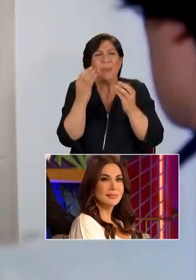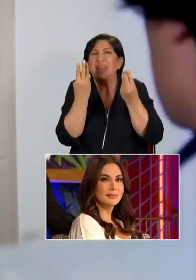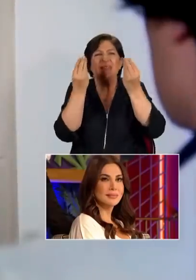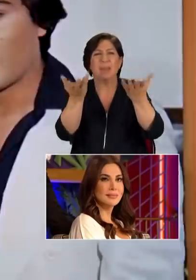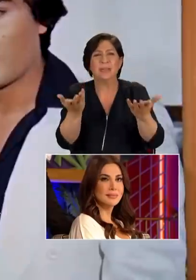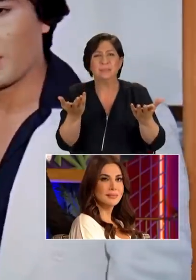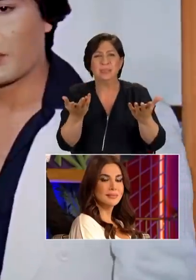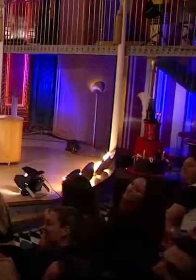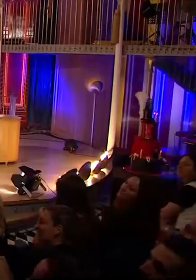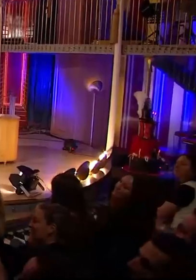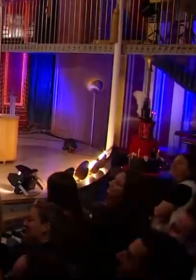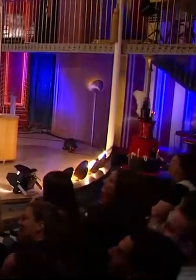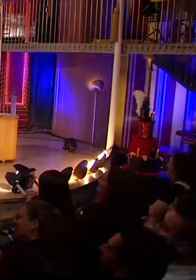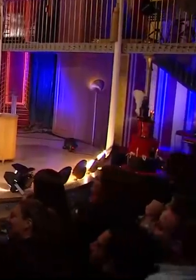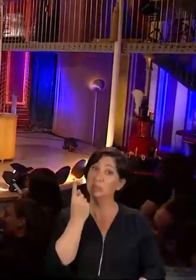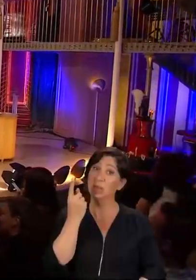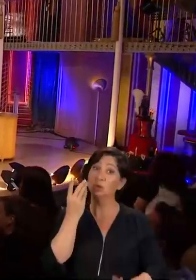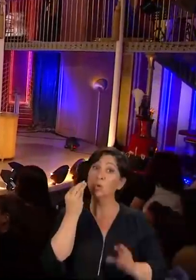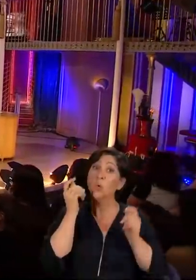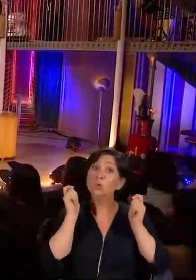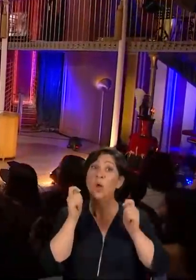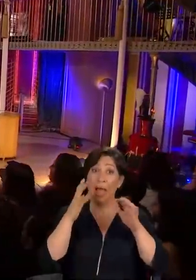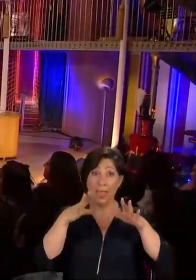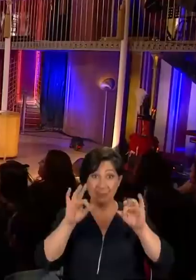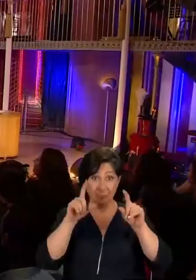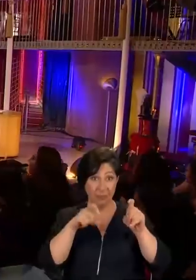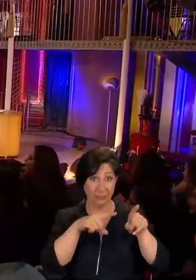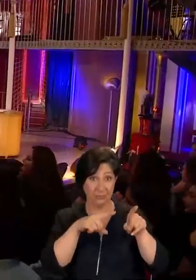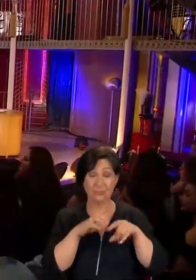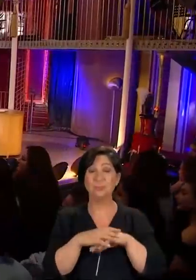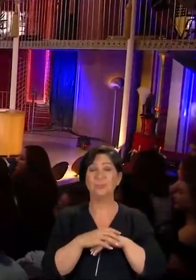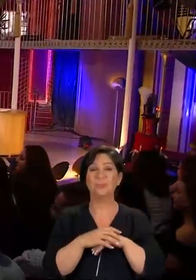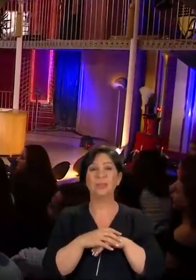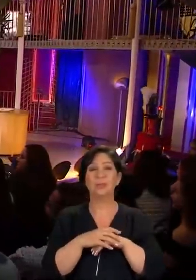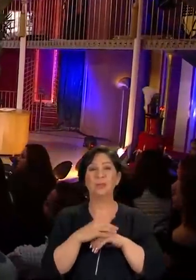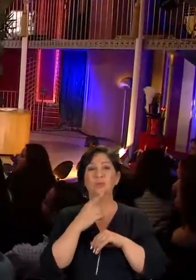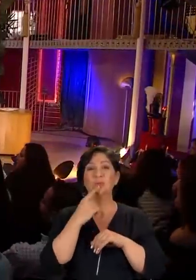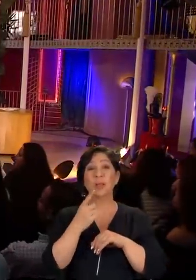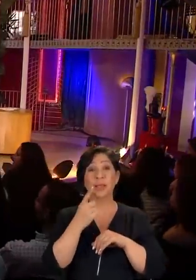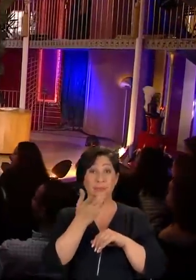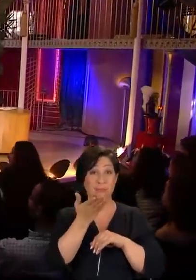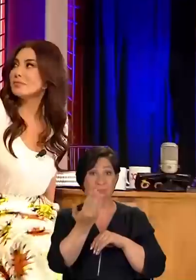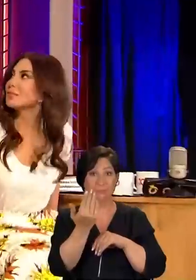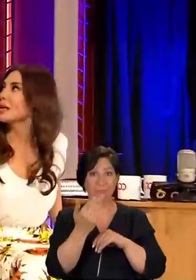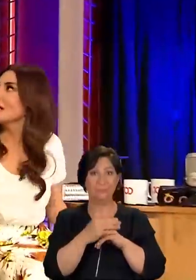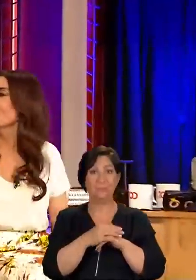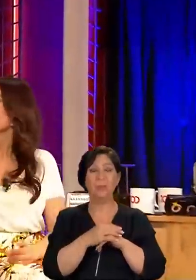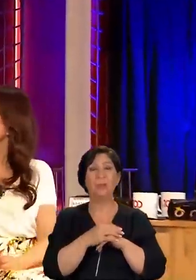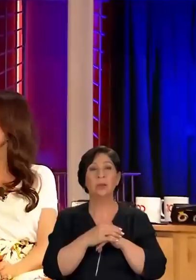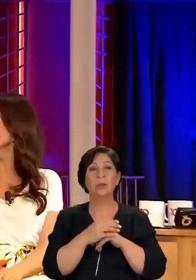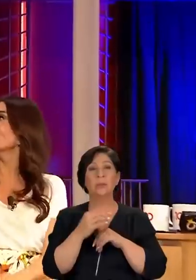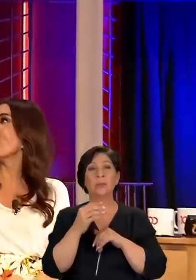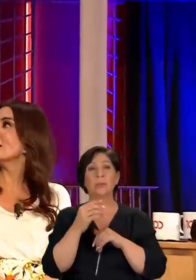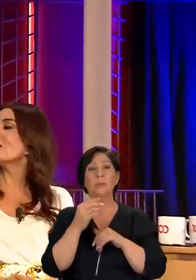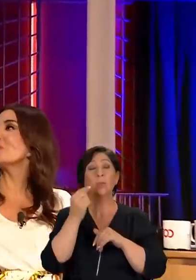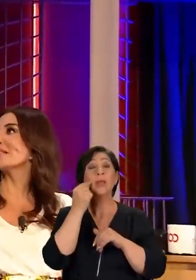ki? Dur! Çok zor bir rol. Hazır mı bu kamera? Söyle, Bülent Hanım sahneye çıkmanız gerekiyor.